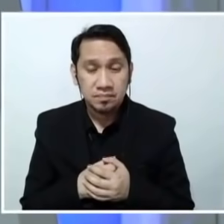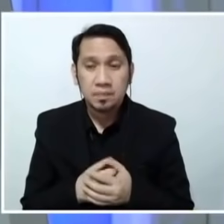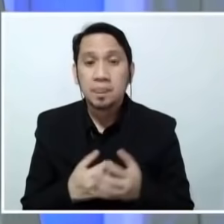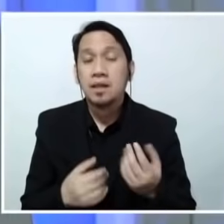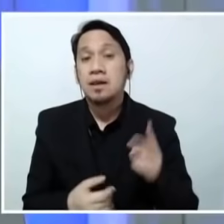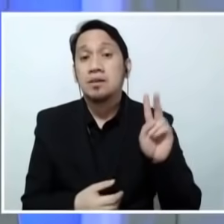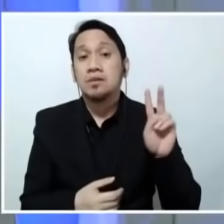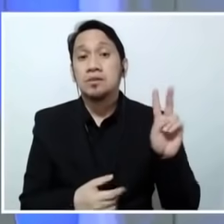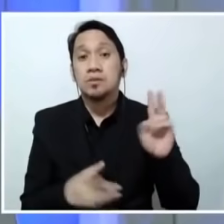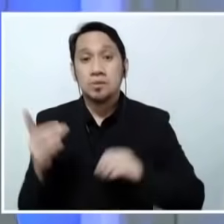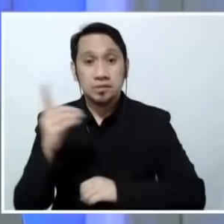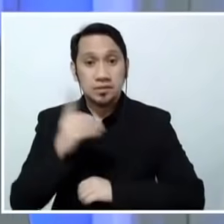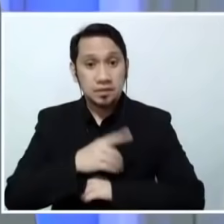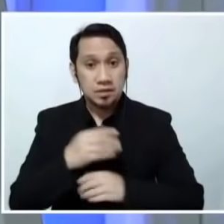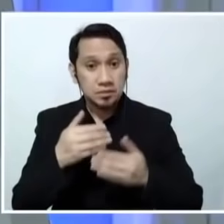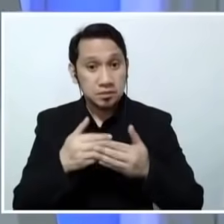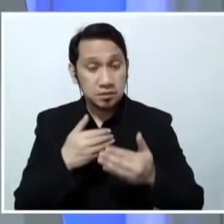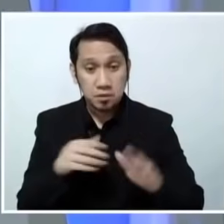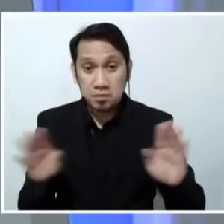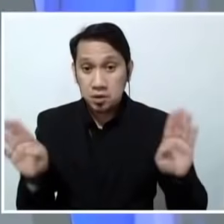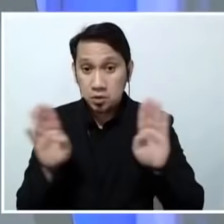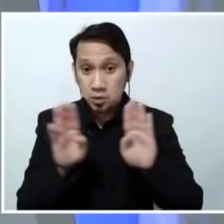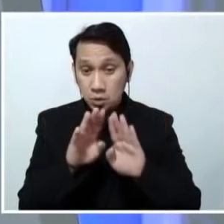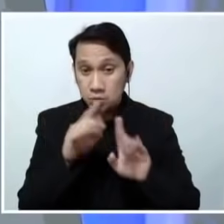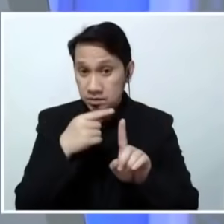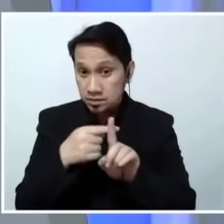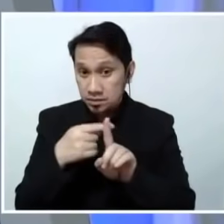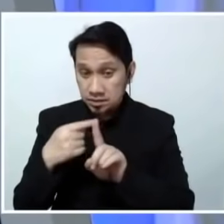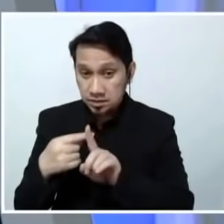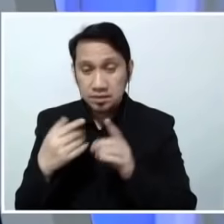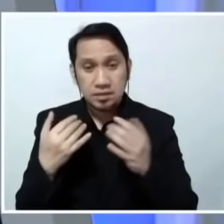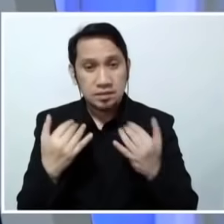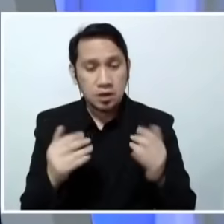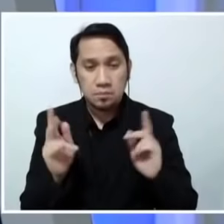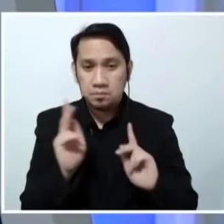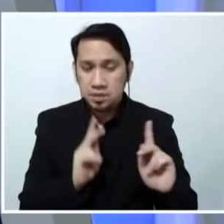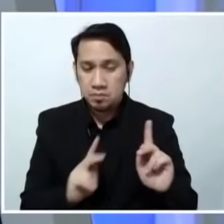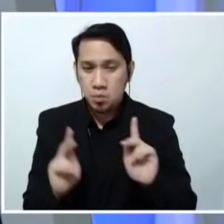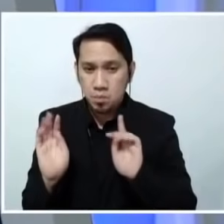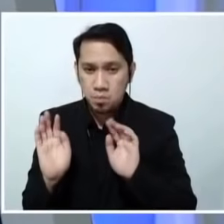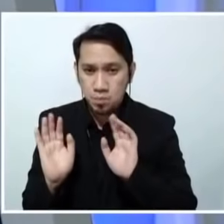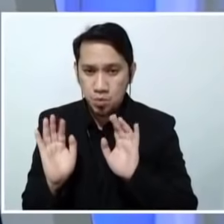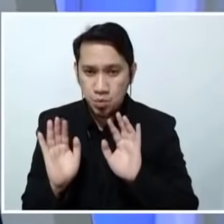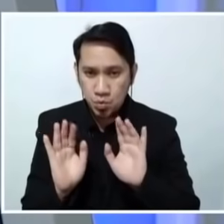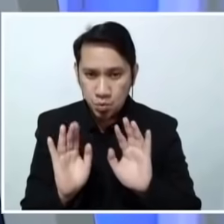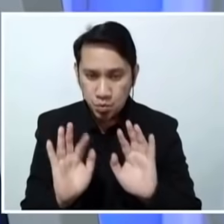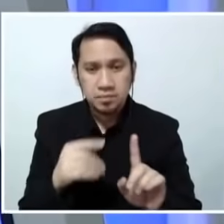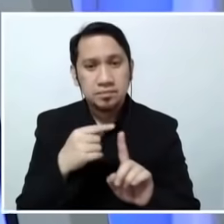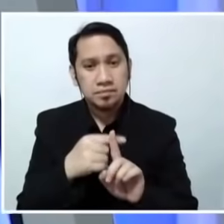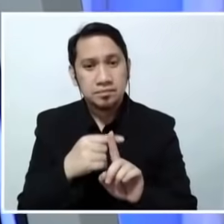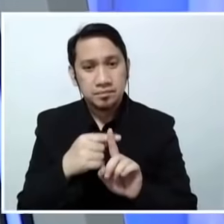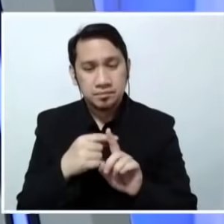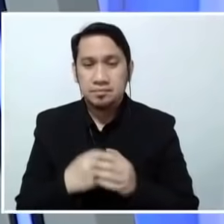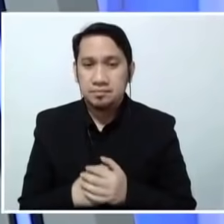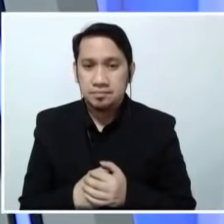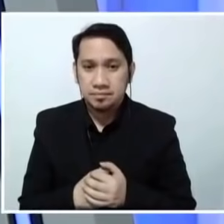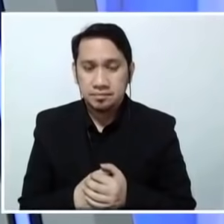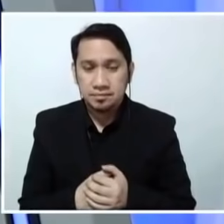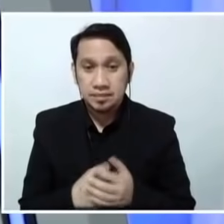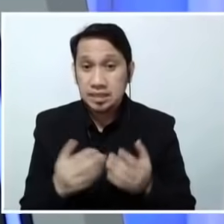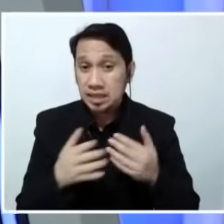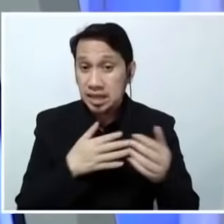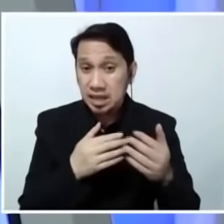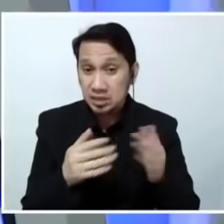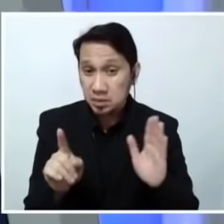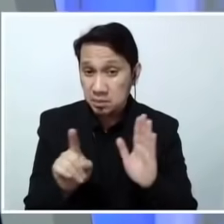Dalawang araw bago magsara mga sementeryo, dagsana ang mga bibisita sa puntod ng kanilang mga mahal sa buhay. Kahit